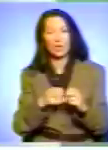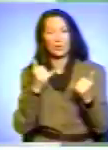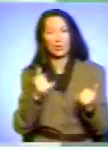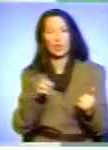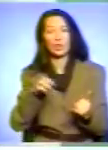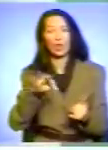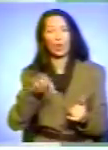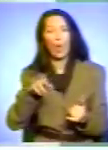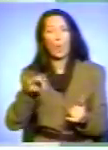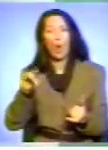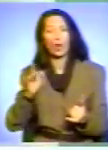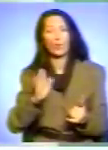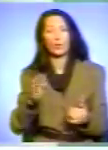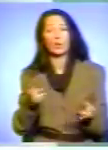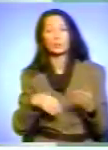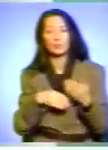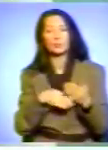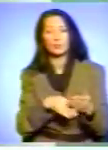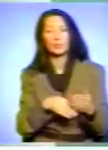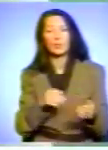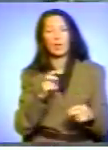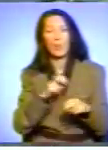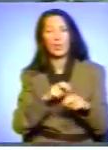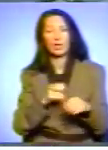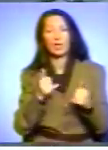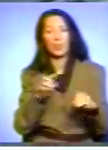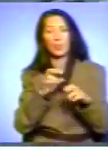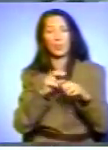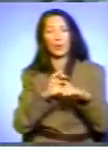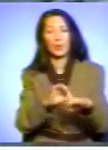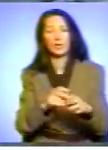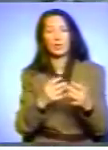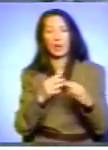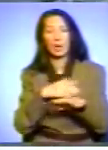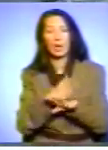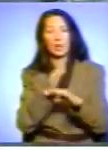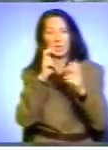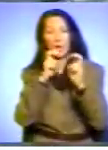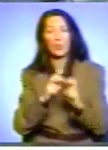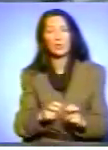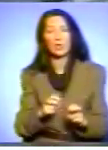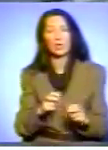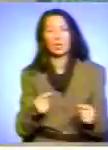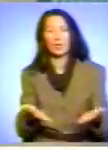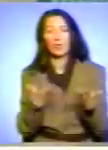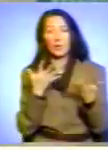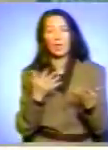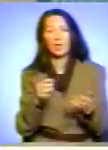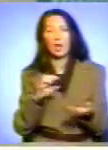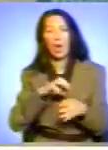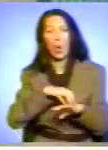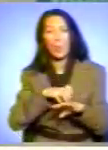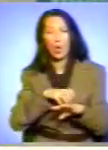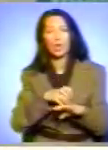томограф стане в нагоді медикам для проведення якісних діагностичних обстежень. Зокрема, дозволить діагностувати первинні пухлини,